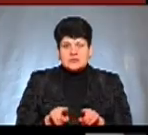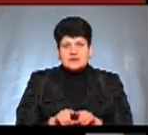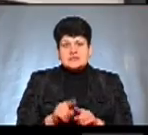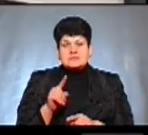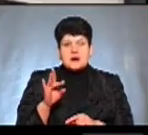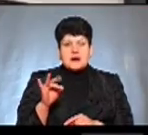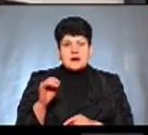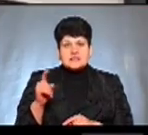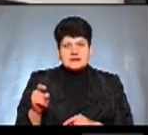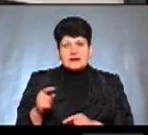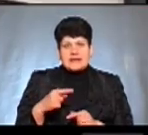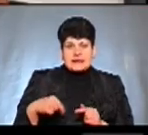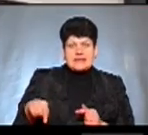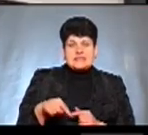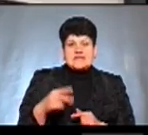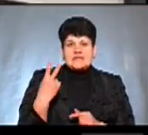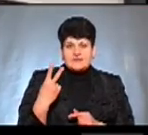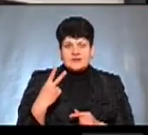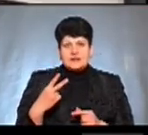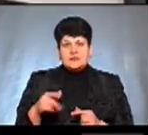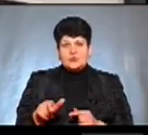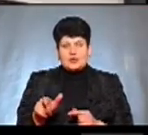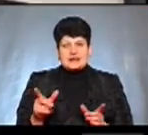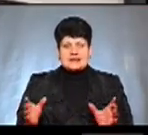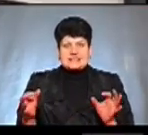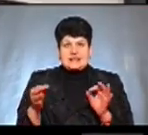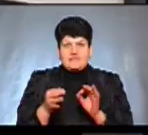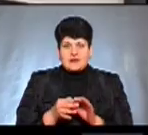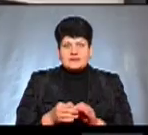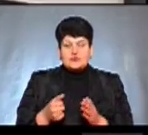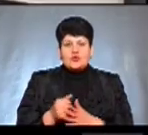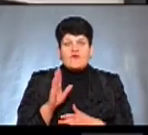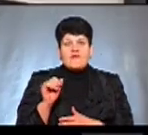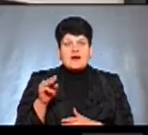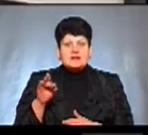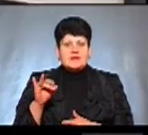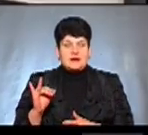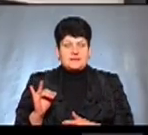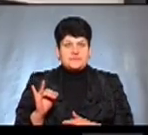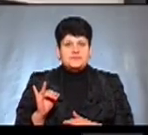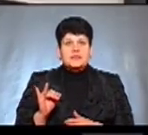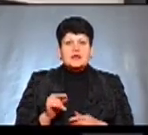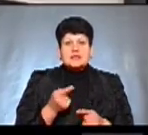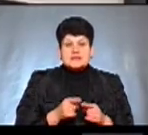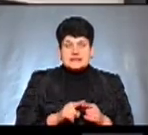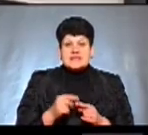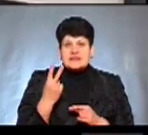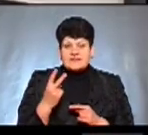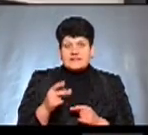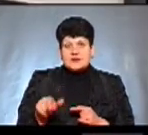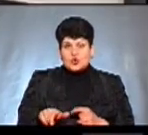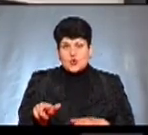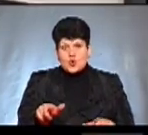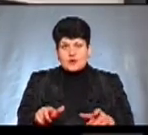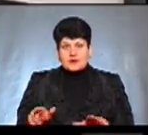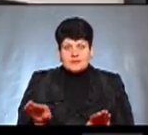кільця ці дві міжнародних траси зливаються і йдуть аж до Ватрівської розв'язки. Тобто ця ділянка – це дві траси, які накладаються